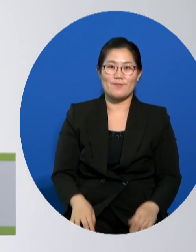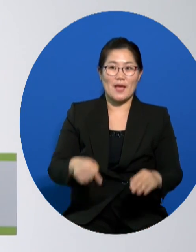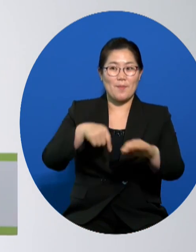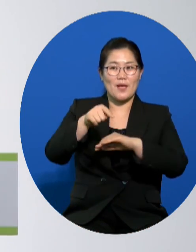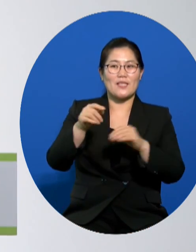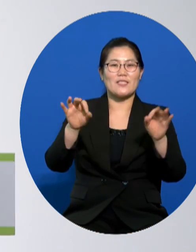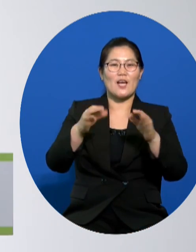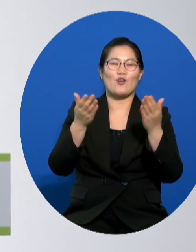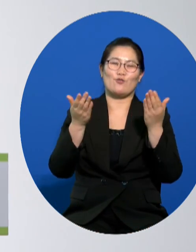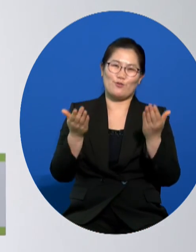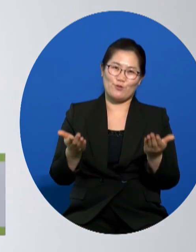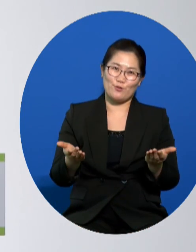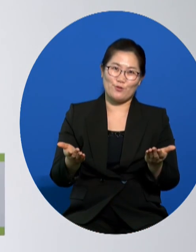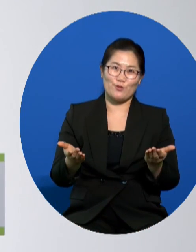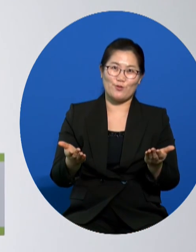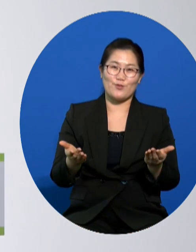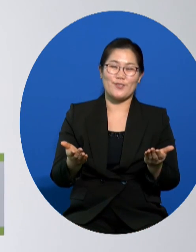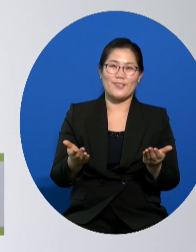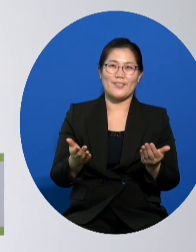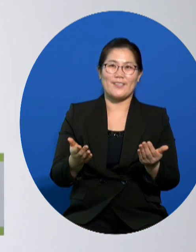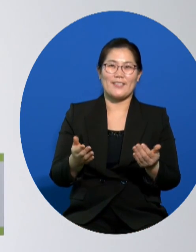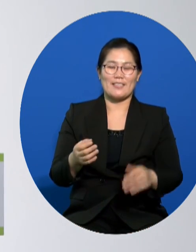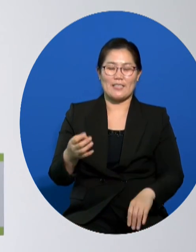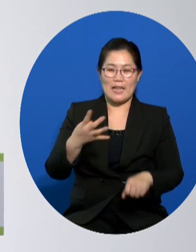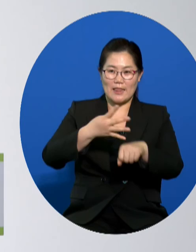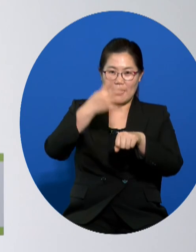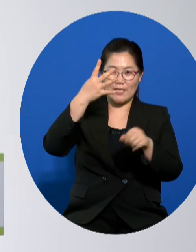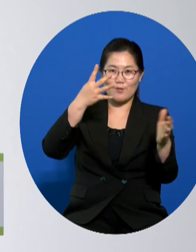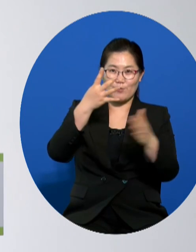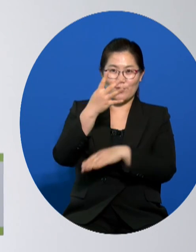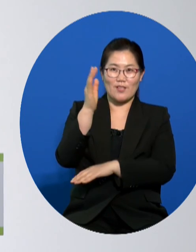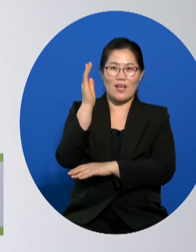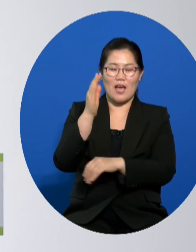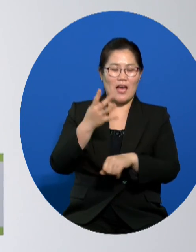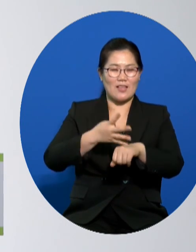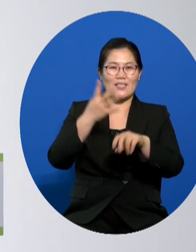잠시 커피 한잔 하신 후에 저희 4시